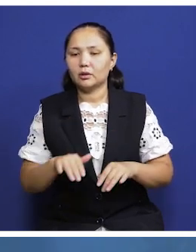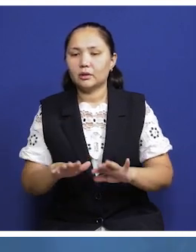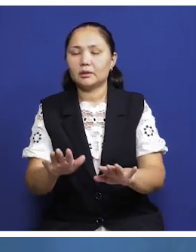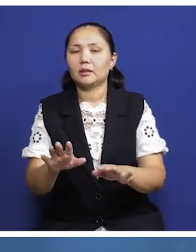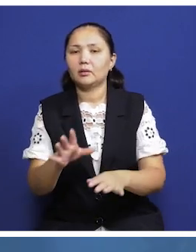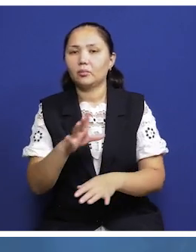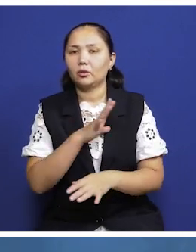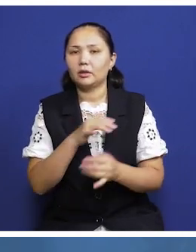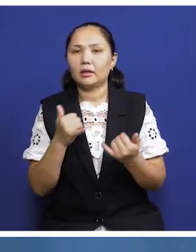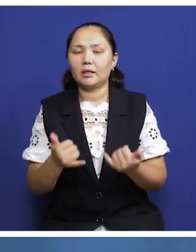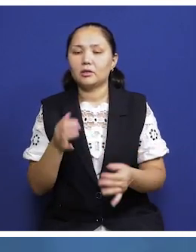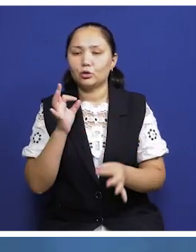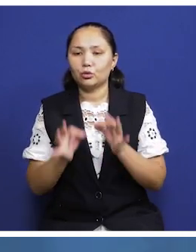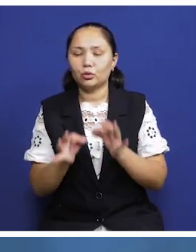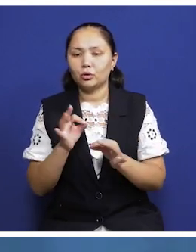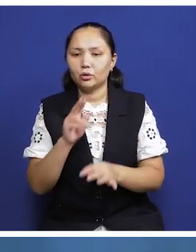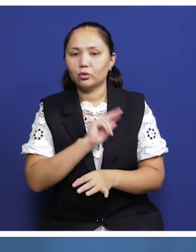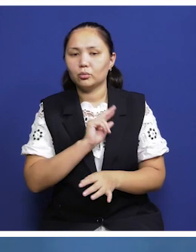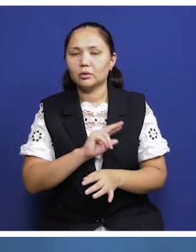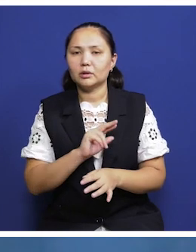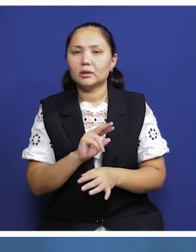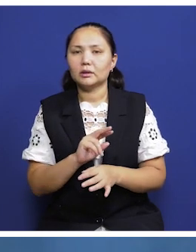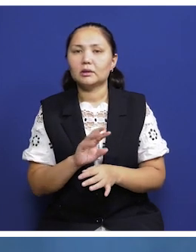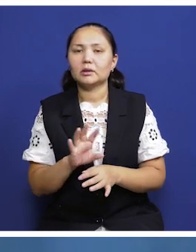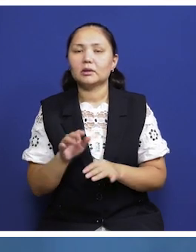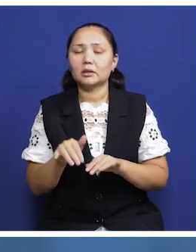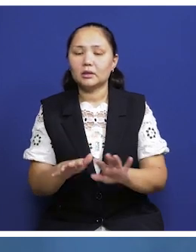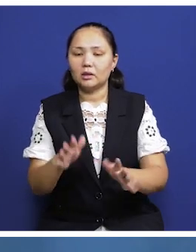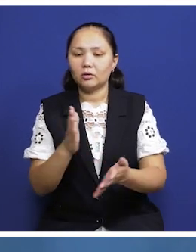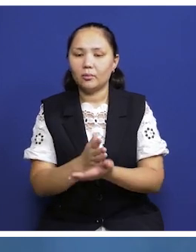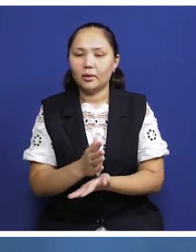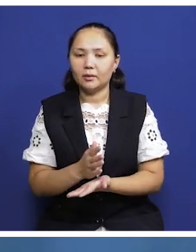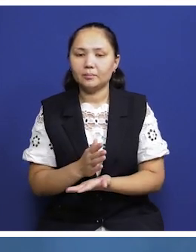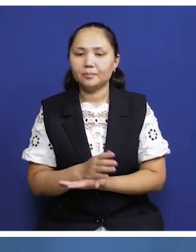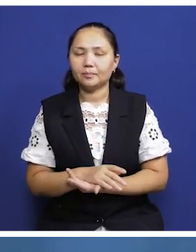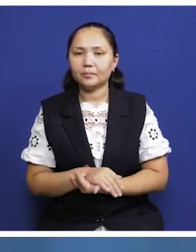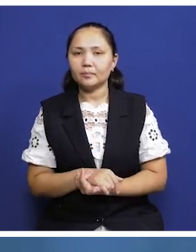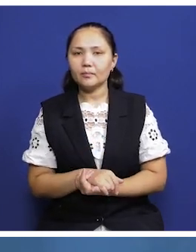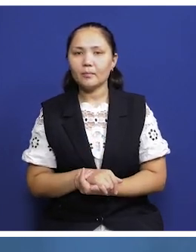жұмысқа кірісеміз. Қазір соттың жұмысына ешкім араласа алмайды. Бұл канал кім тұтты ма? Қазсушарт болған.